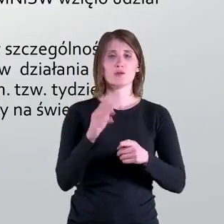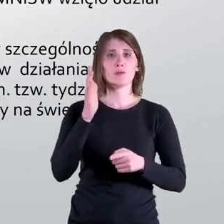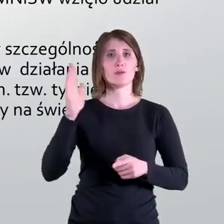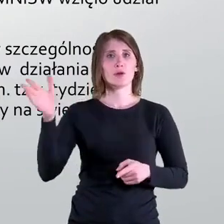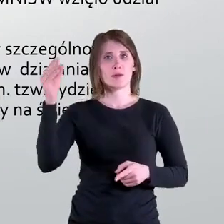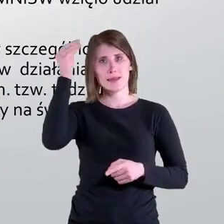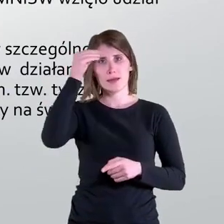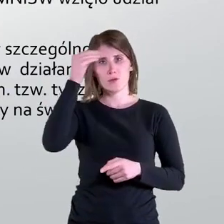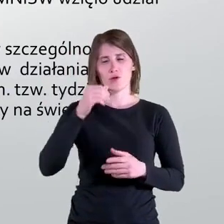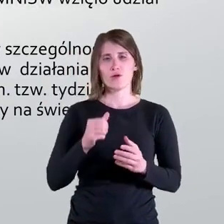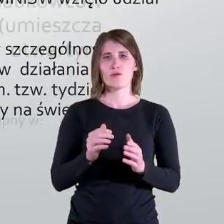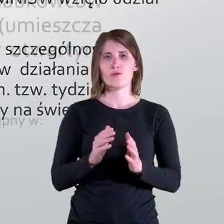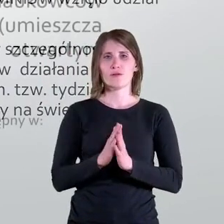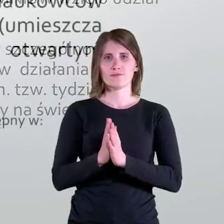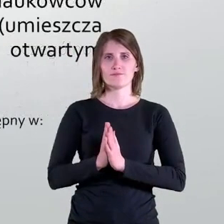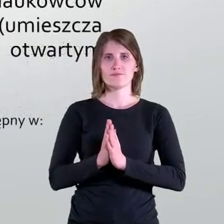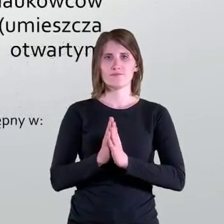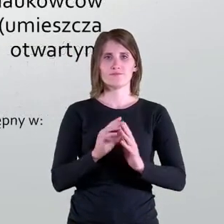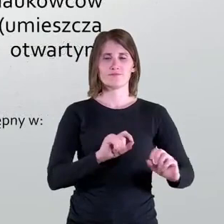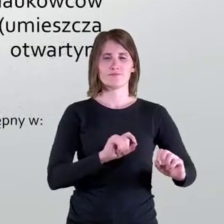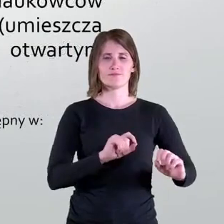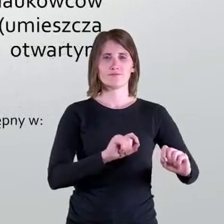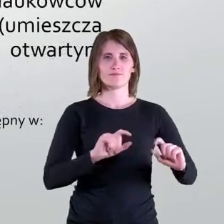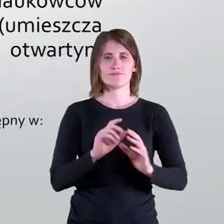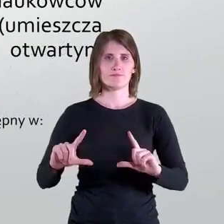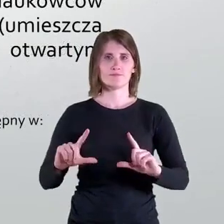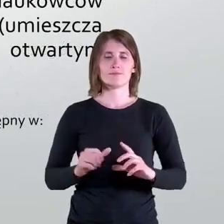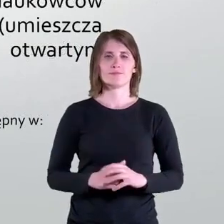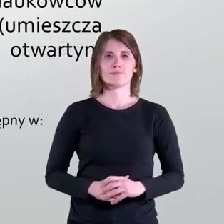nic nie poproszę następny slajd